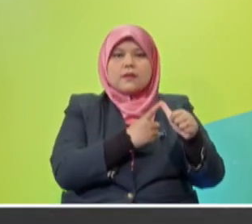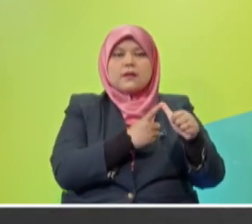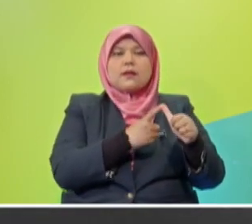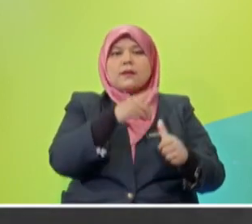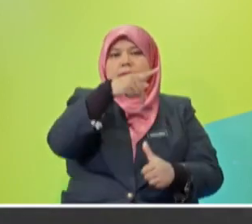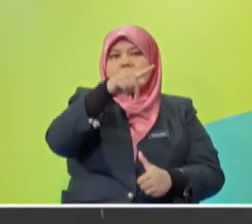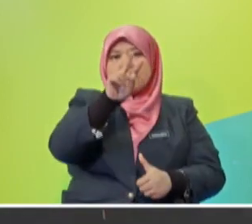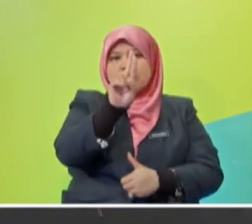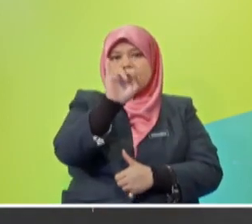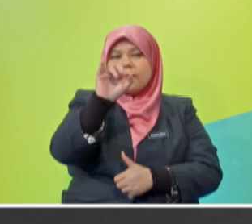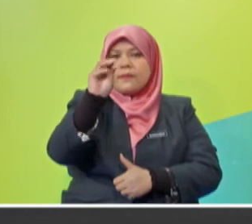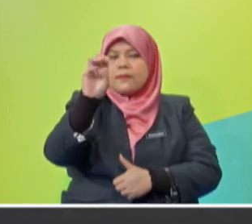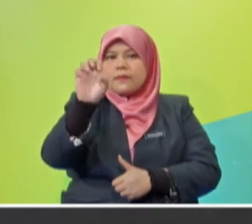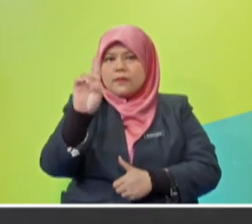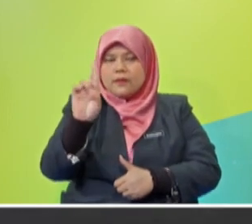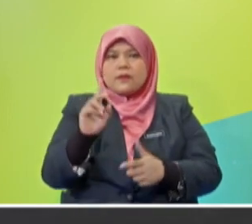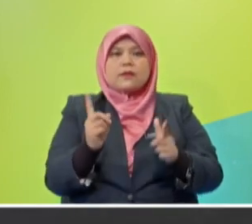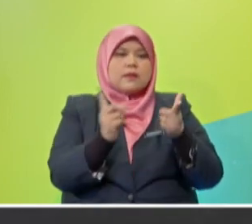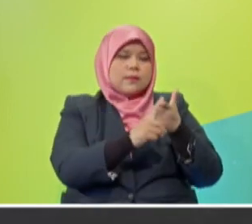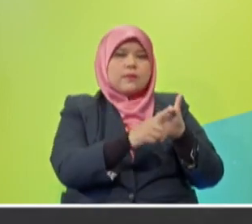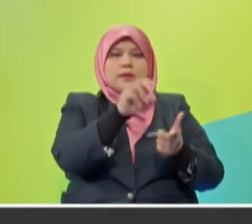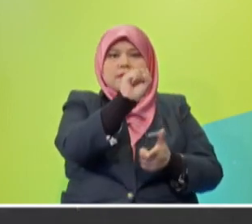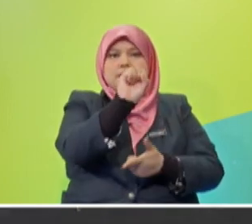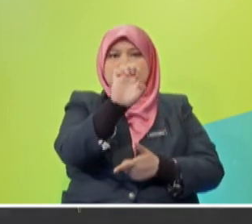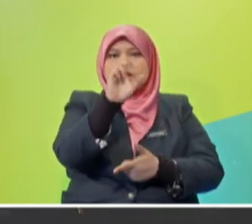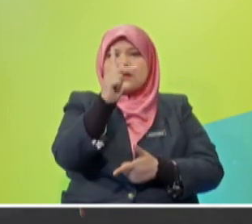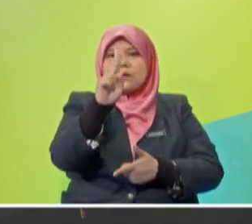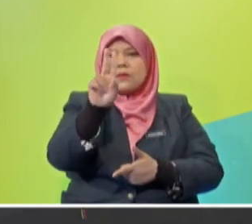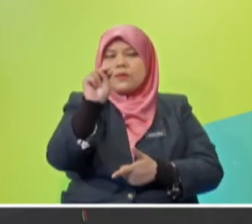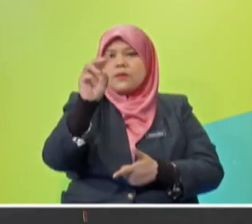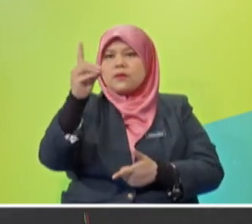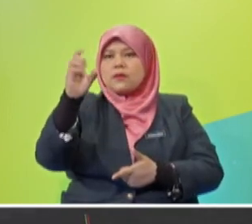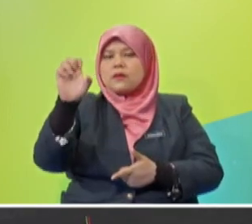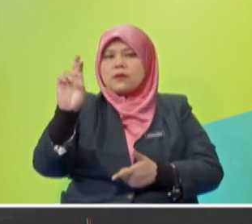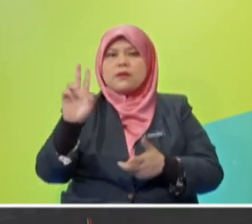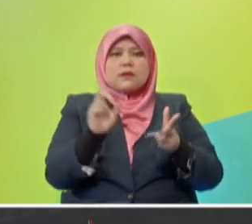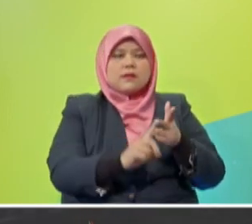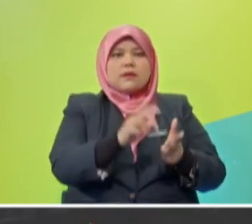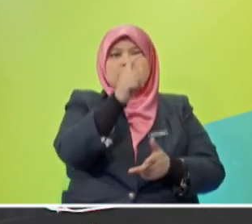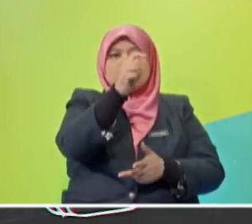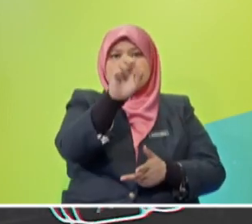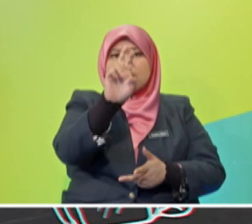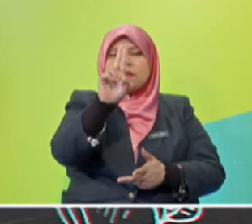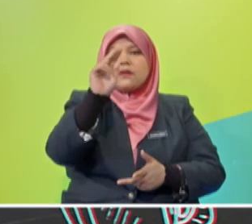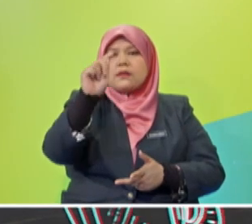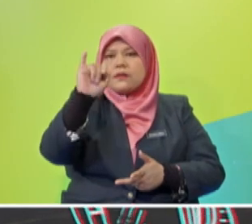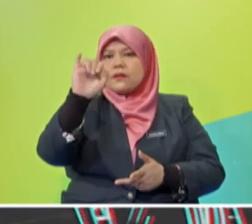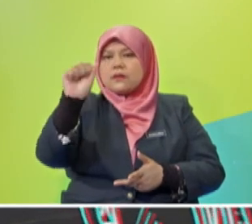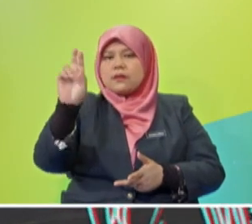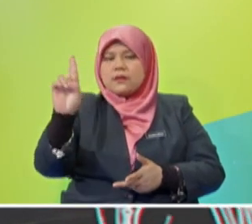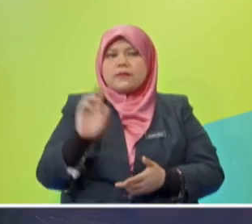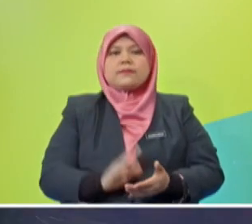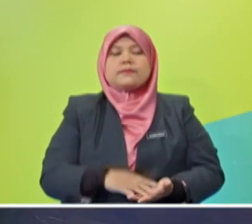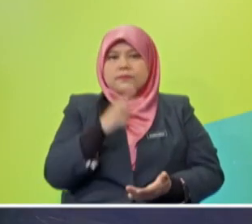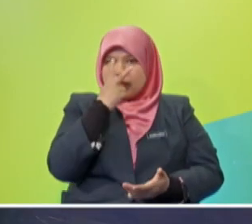prima. Okey, kemudian sektor sekunder dan yang ketiga adalah sektor tertiar. Okey, jadi kita akan